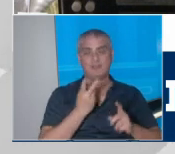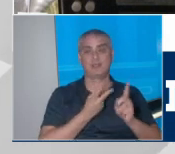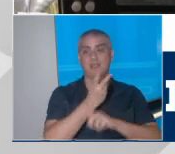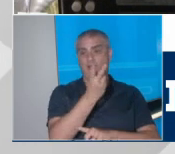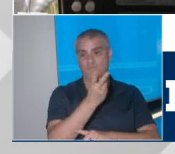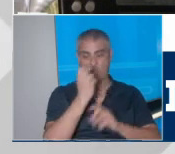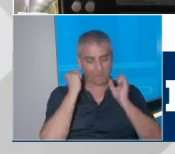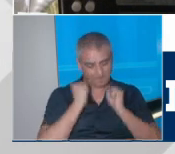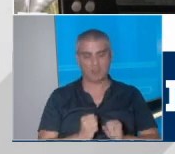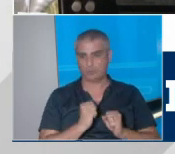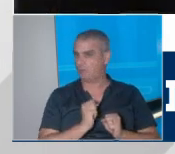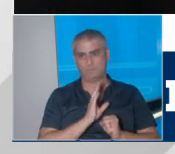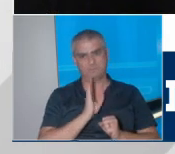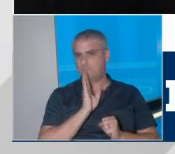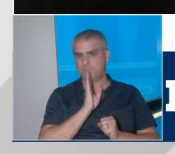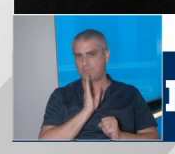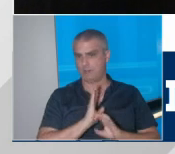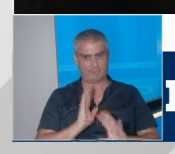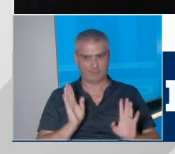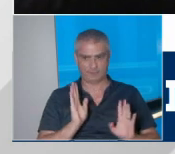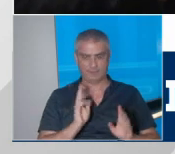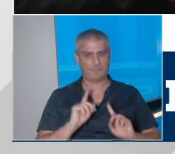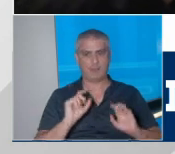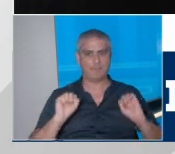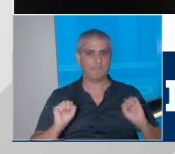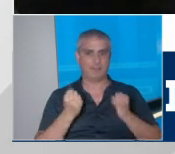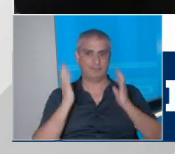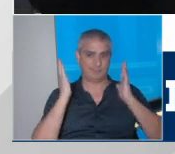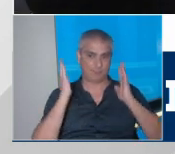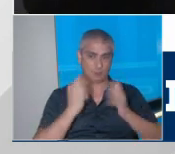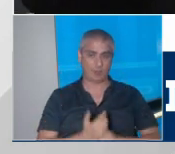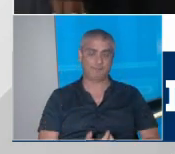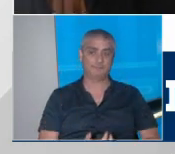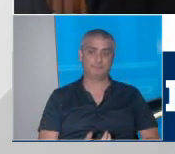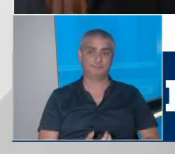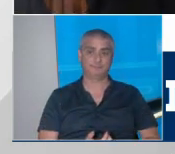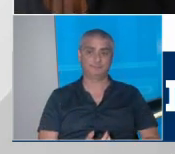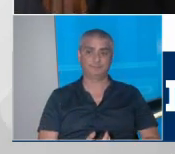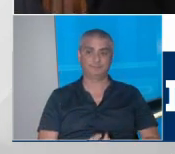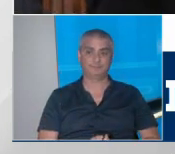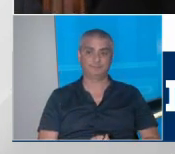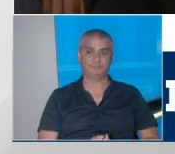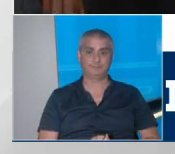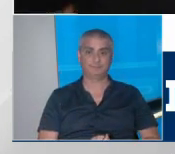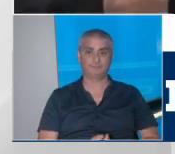יעברו בלי מאמצים כבירים. אבל